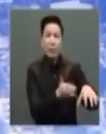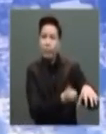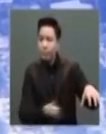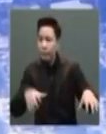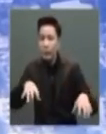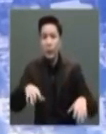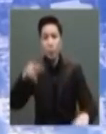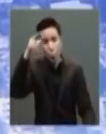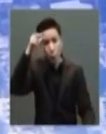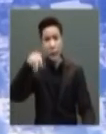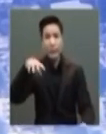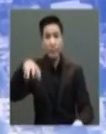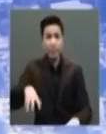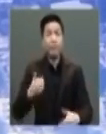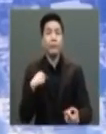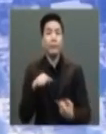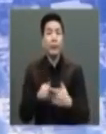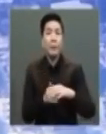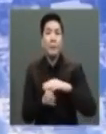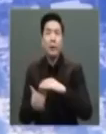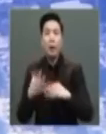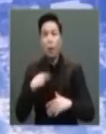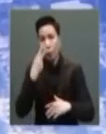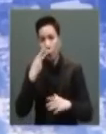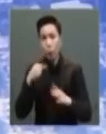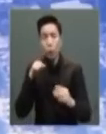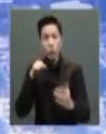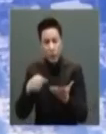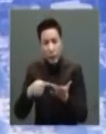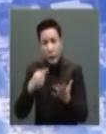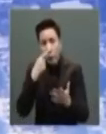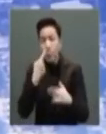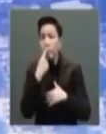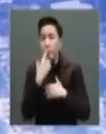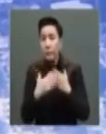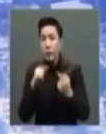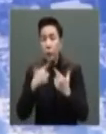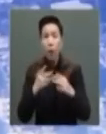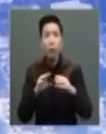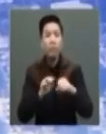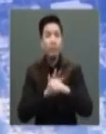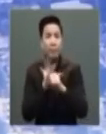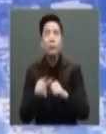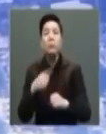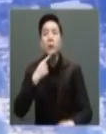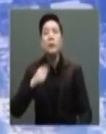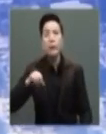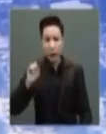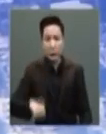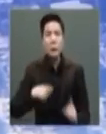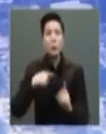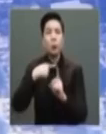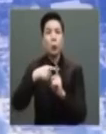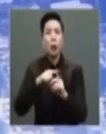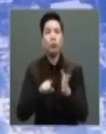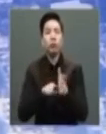สังสรรค์ครั้งนั้นเองพบผู้ติดเชื้อเพิ่มอีกจำนวน10รายค่ะเมื่อวันที่26มีนาคมที่ผ่านม